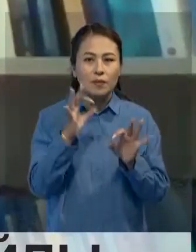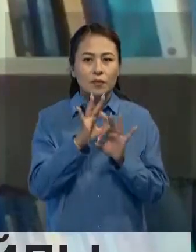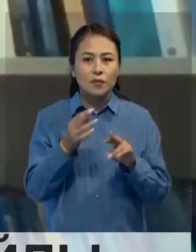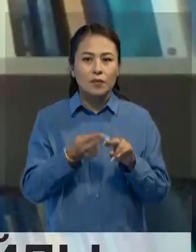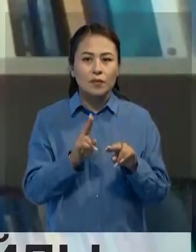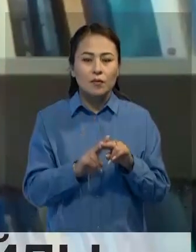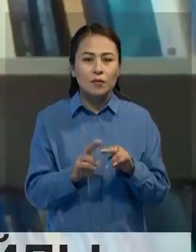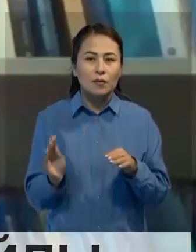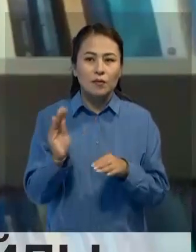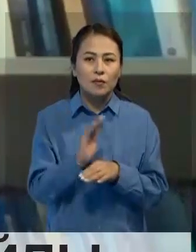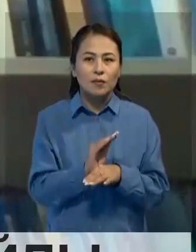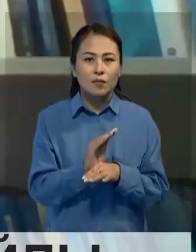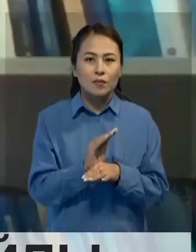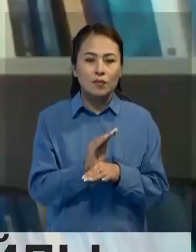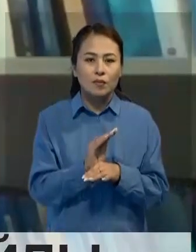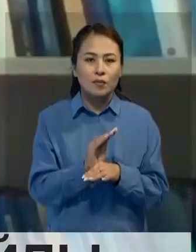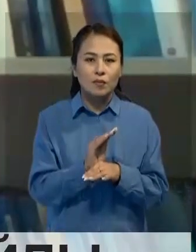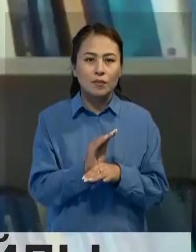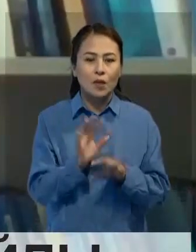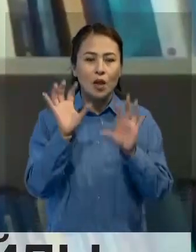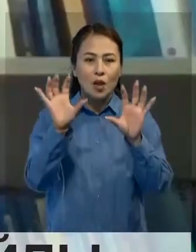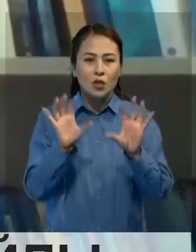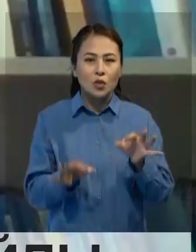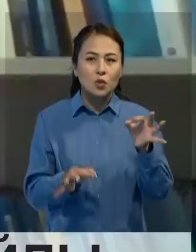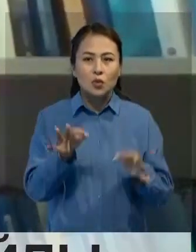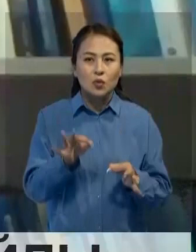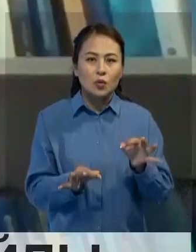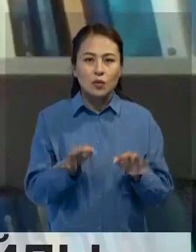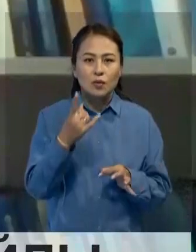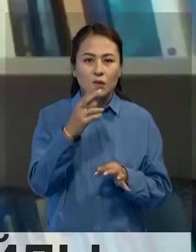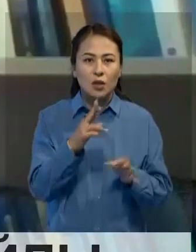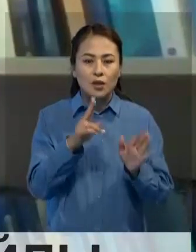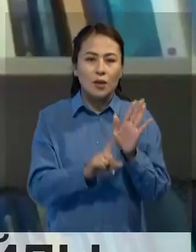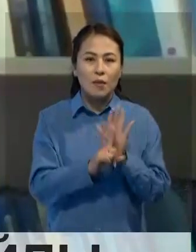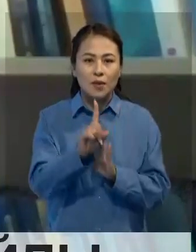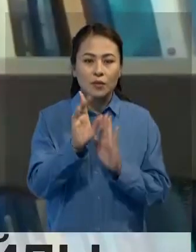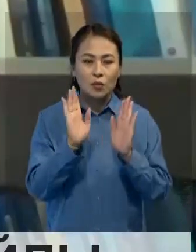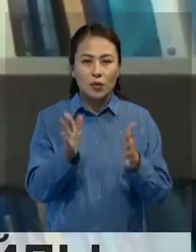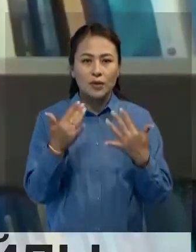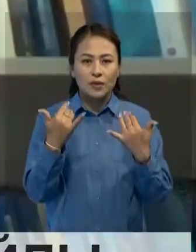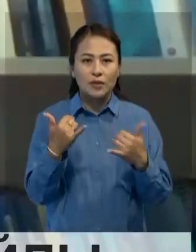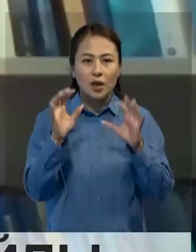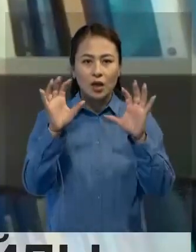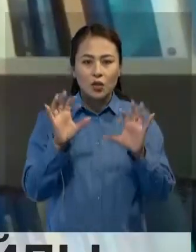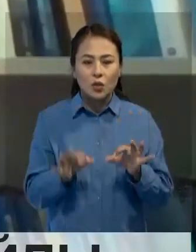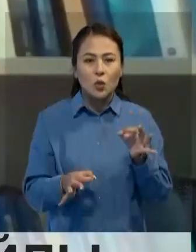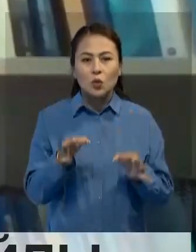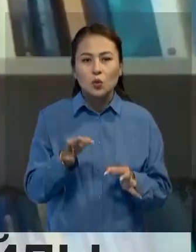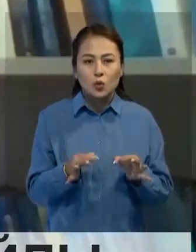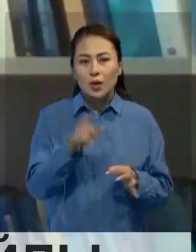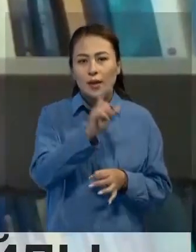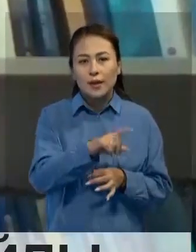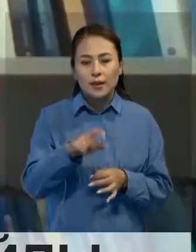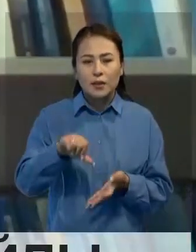Тағы да бір маңыздылық нәрсені айту керек. Конституциялық соттың жұмысы 1 қаңтардан басталады. Бірақ конституциялық соттың судьялары,